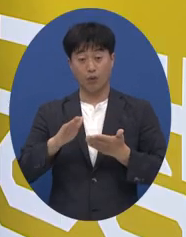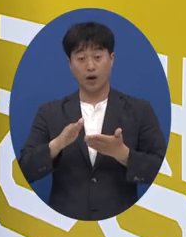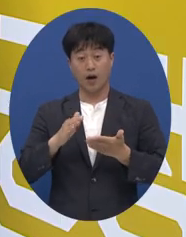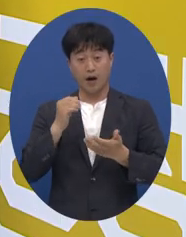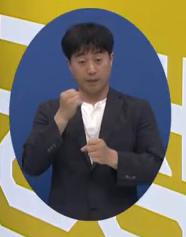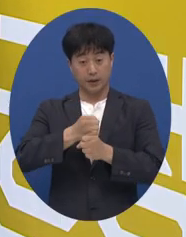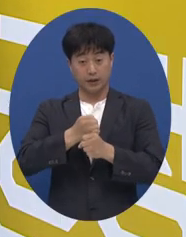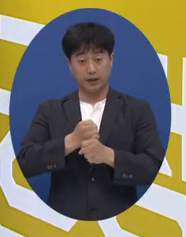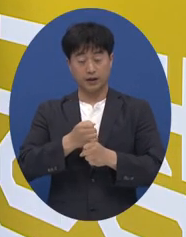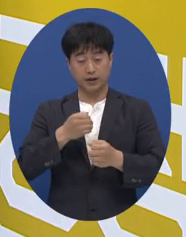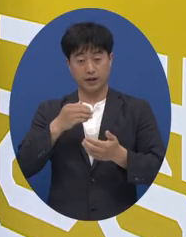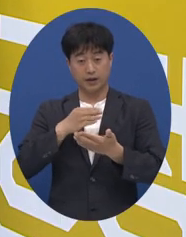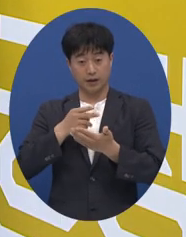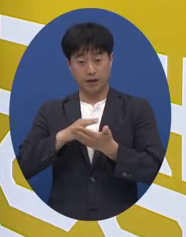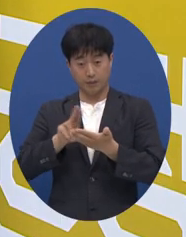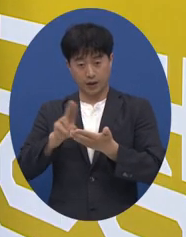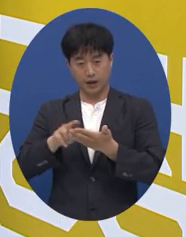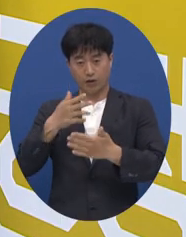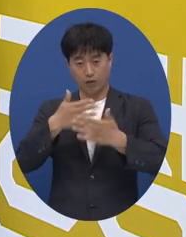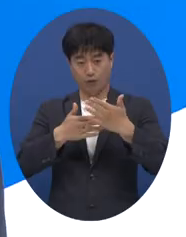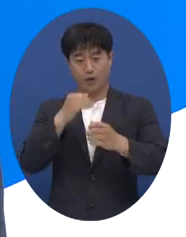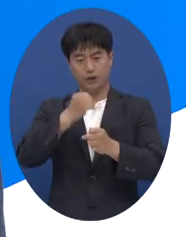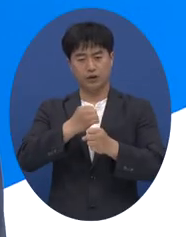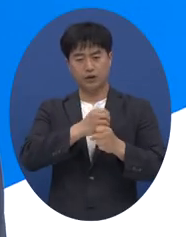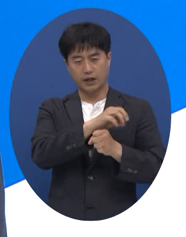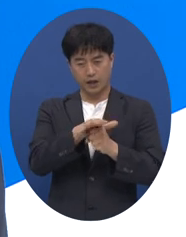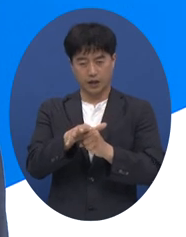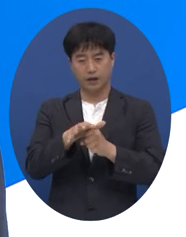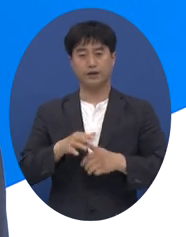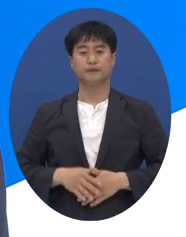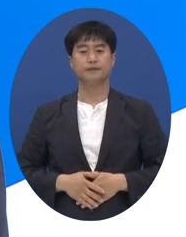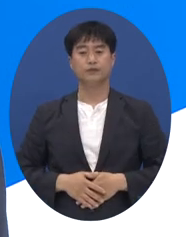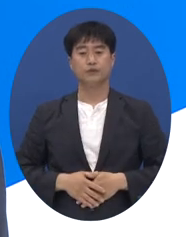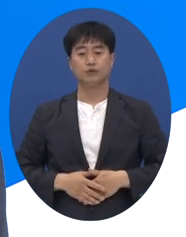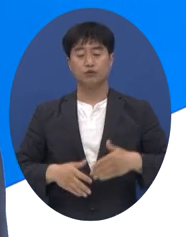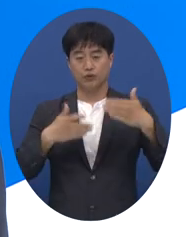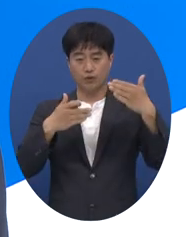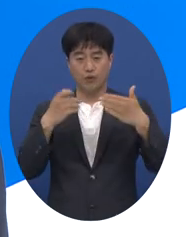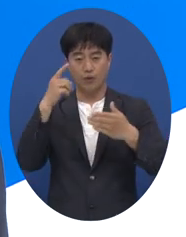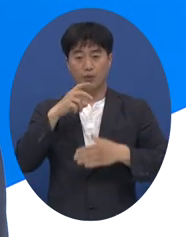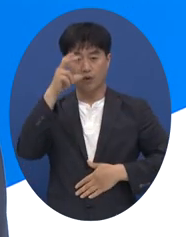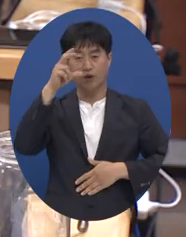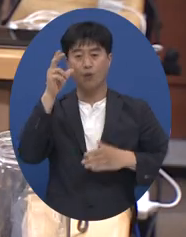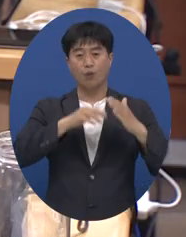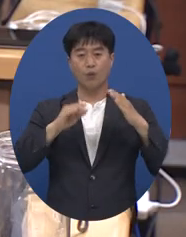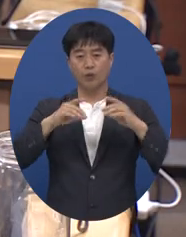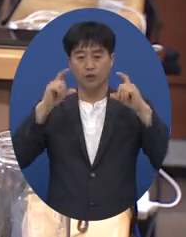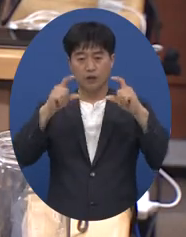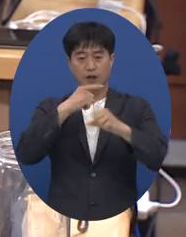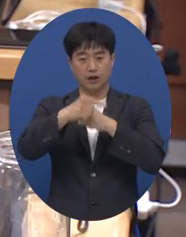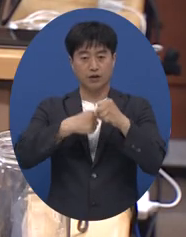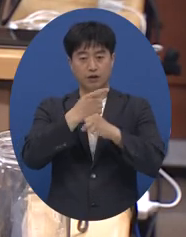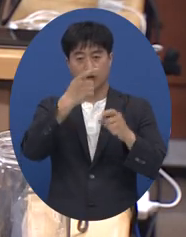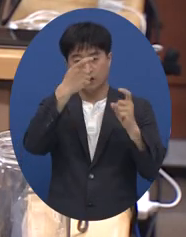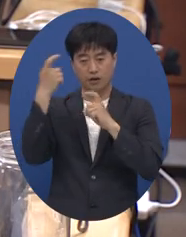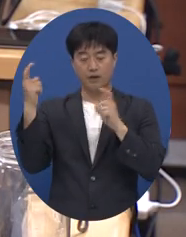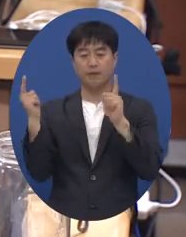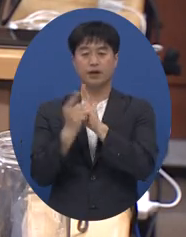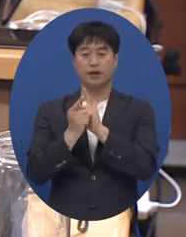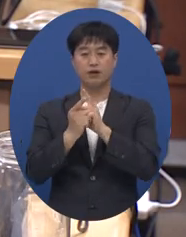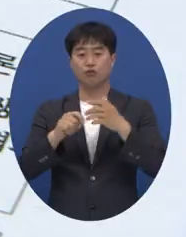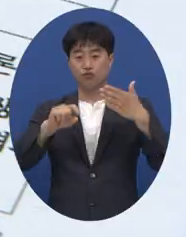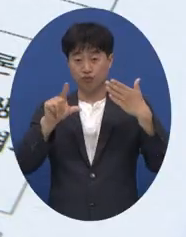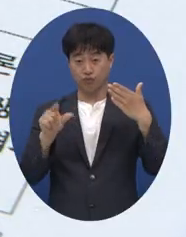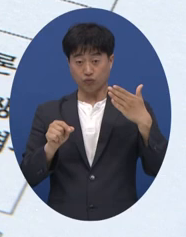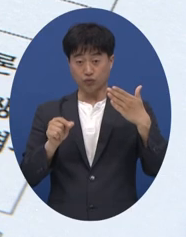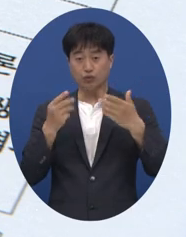등 다양한 프로그램으로 찾아옵니다. 9.19 평양 공동선언 1주년을 맞아 내달 경기도는